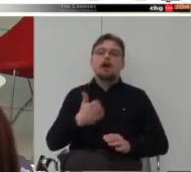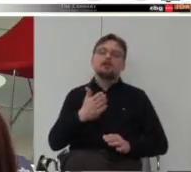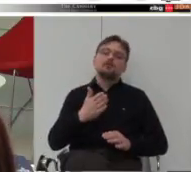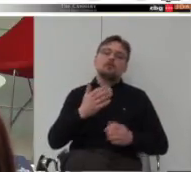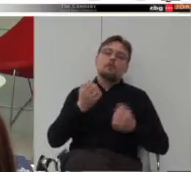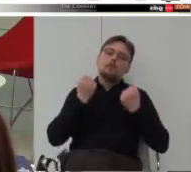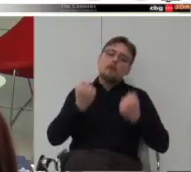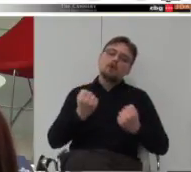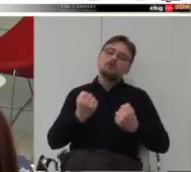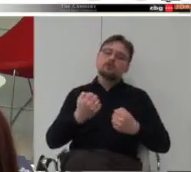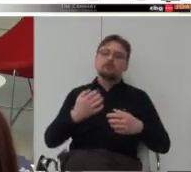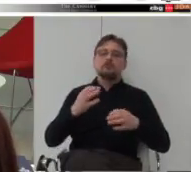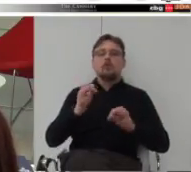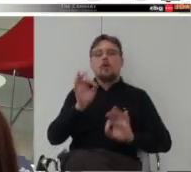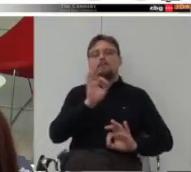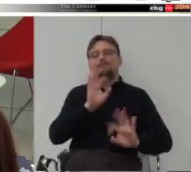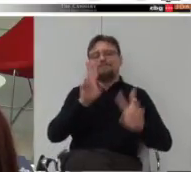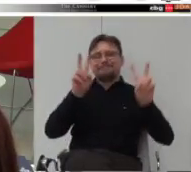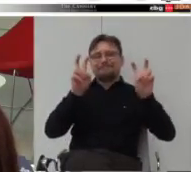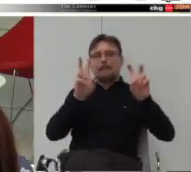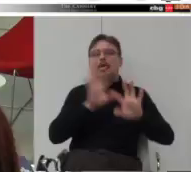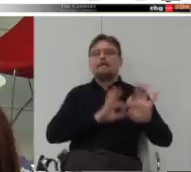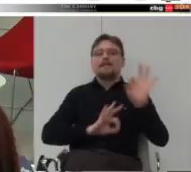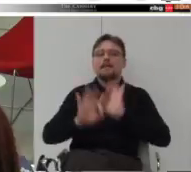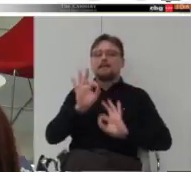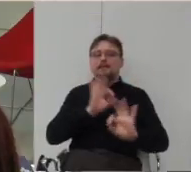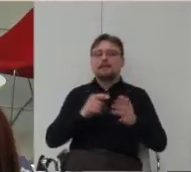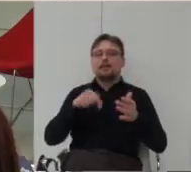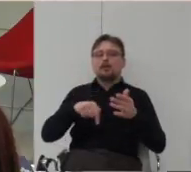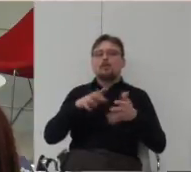rewitalizację społeczną i ekonomiczną też.